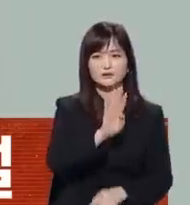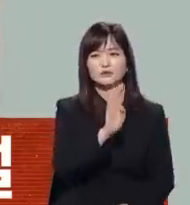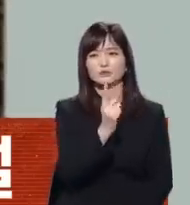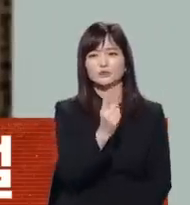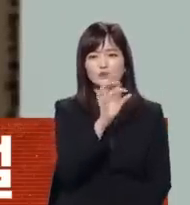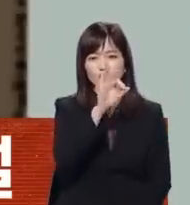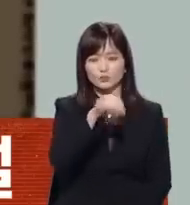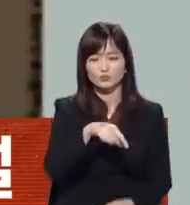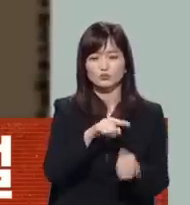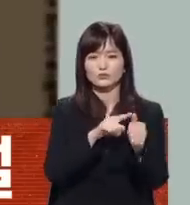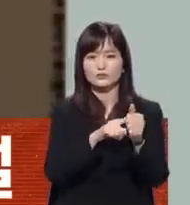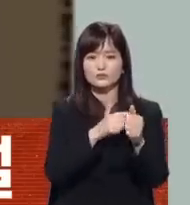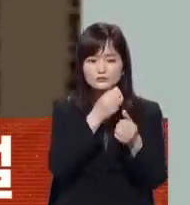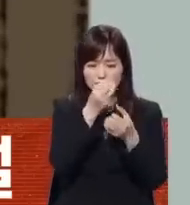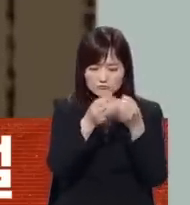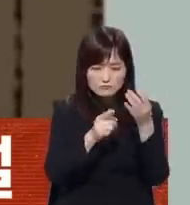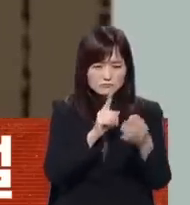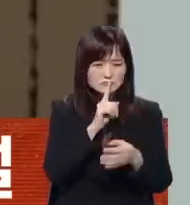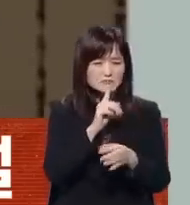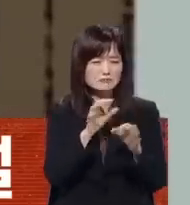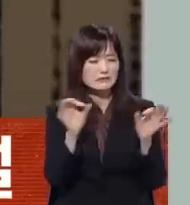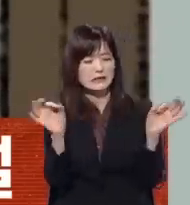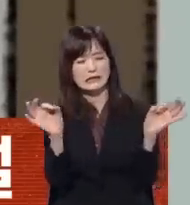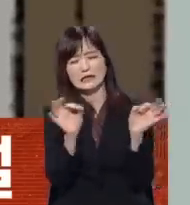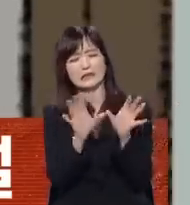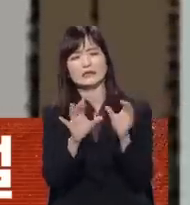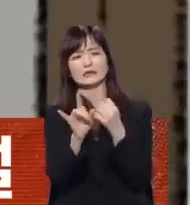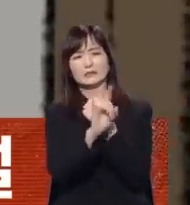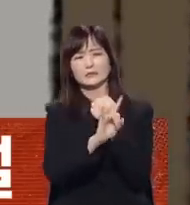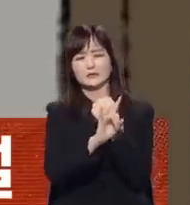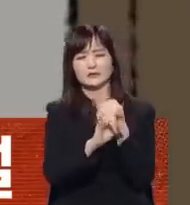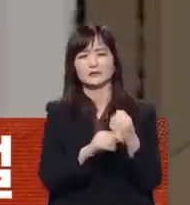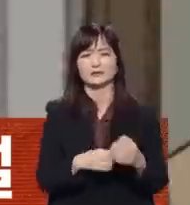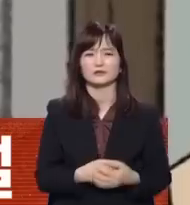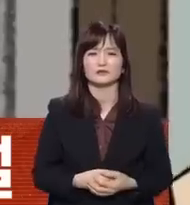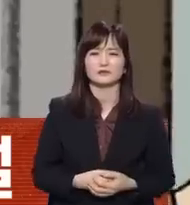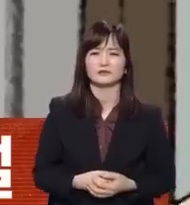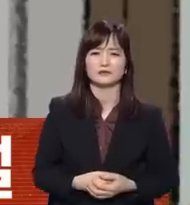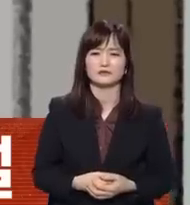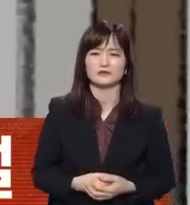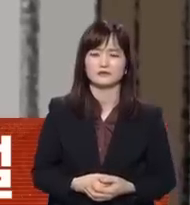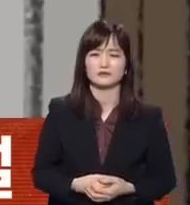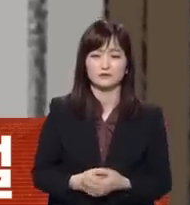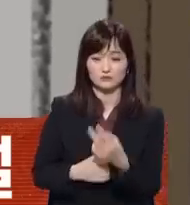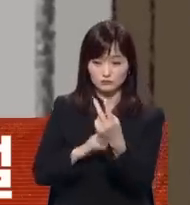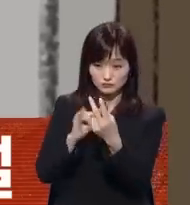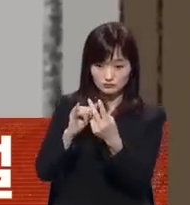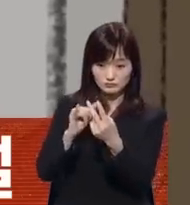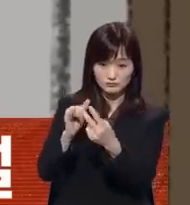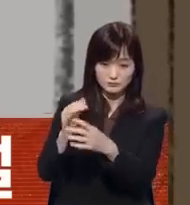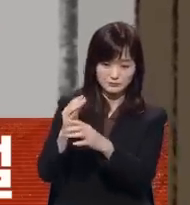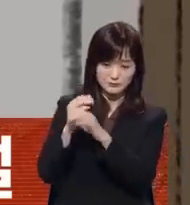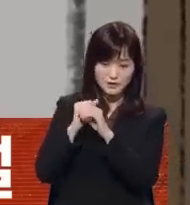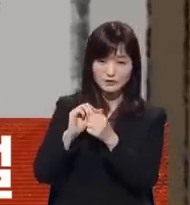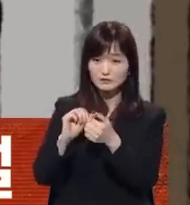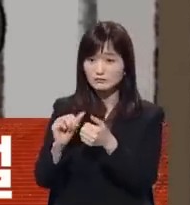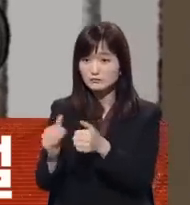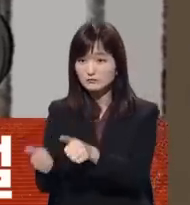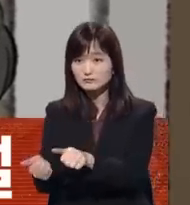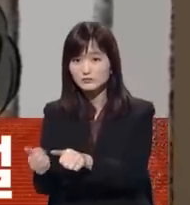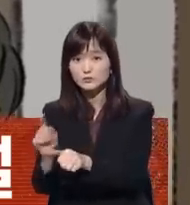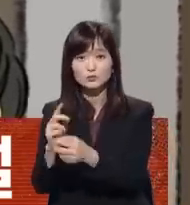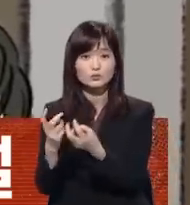하는이 진술은 말도 안 되는 변명이다 저는 개인적으로 그렇게 보는데요 함께 극단적인 선택을 하자라고 했는데